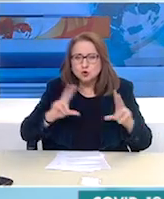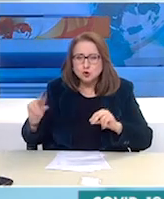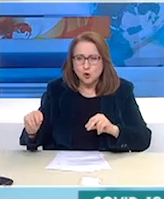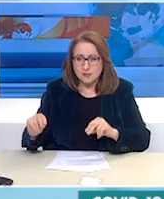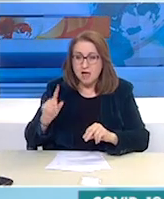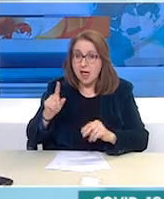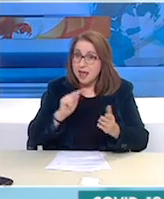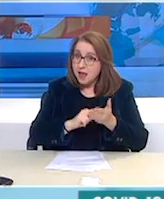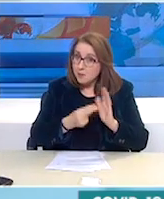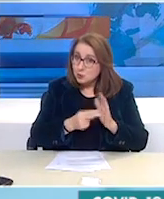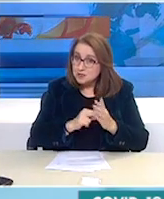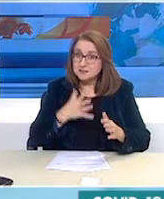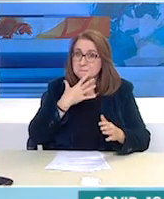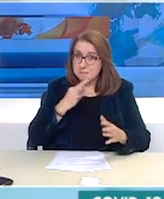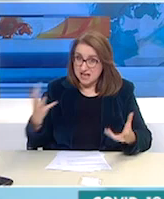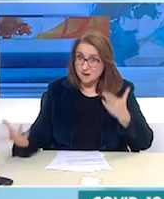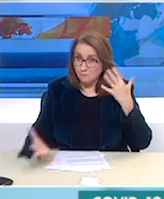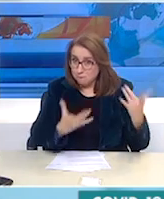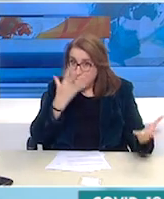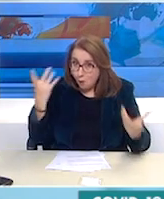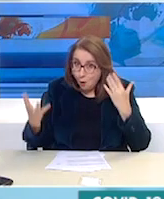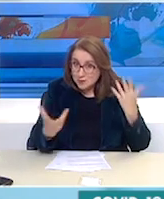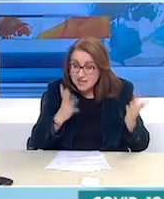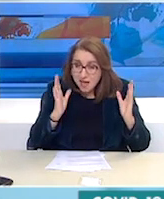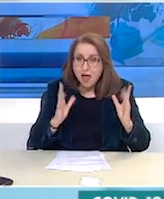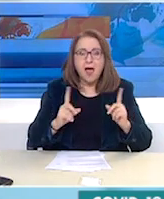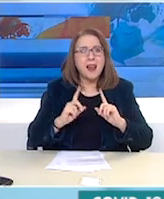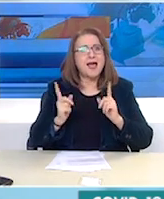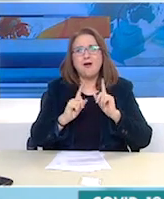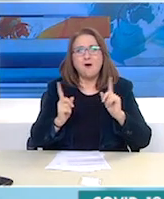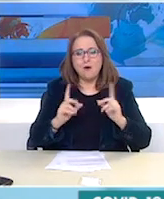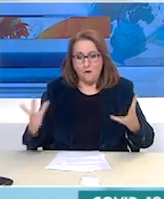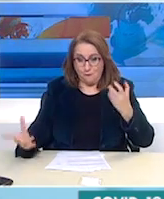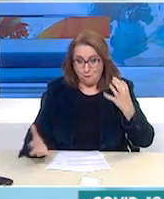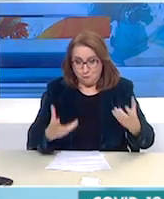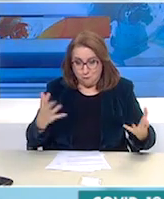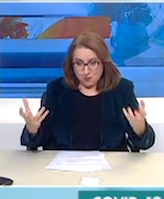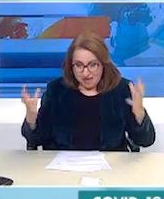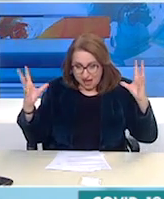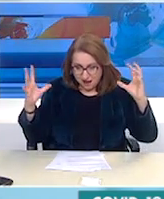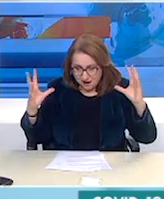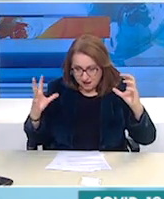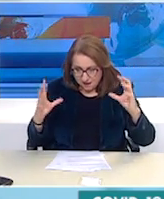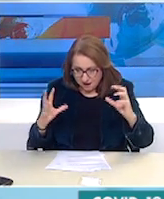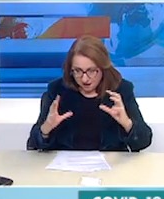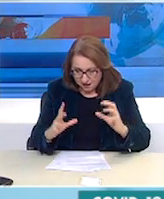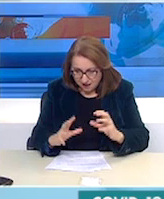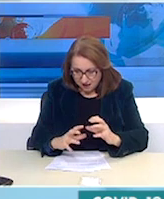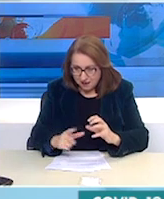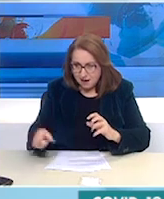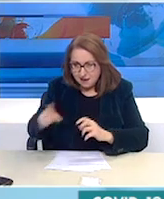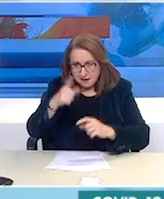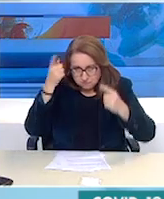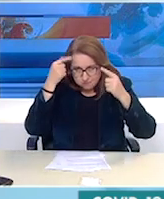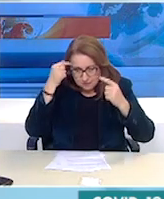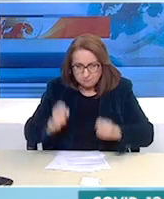να ζωπηρωθεί από παρόμοια περιστατικά. Το ότι είμαστε σε αυτή την κατάσταση είναι γιατί από τον Ιανουάριο δουλεύουμε